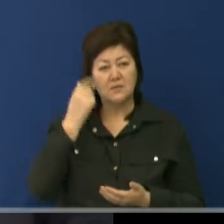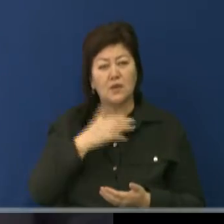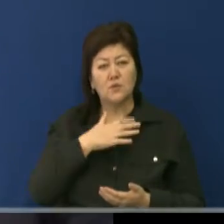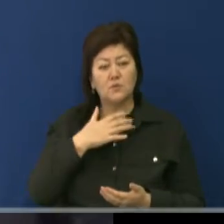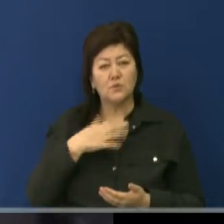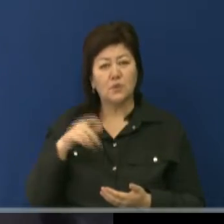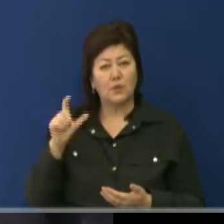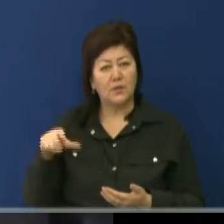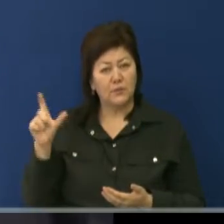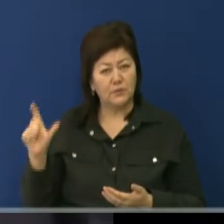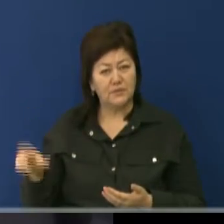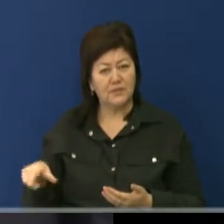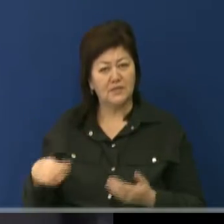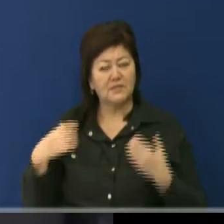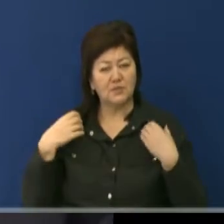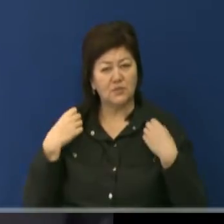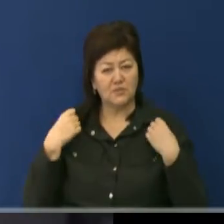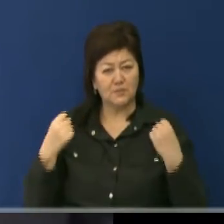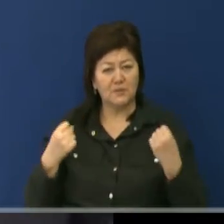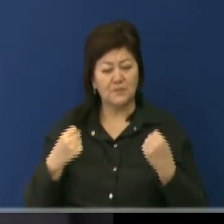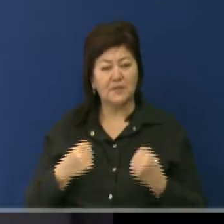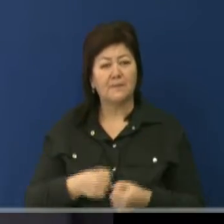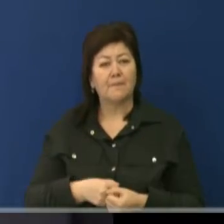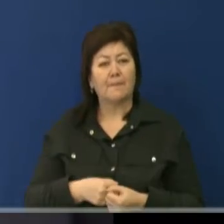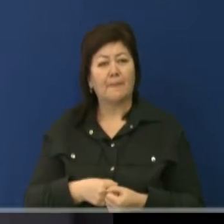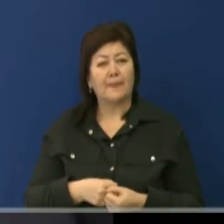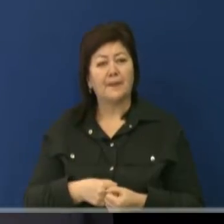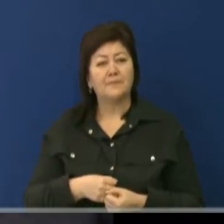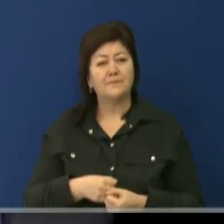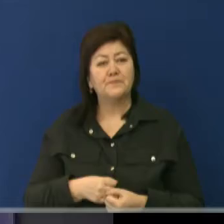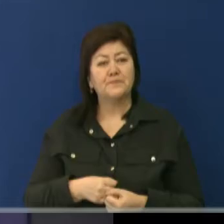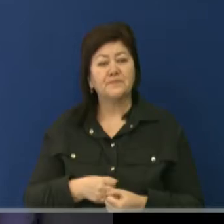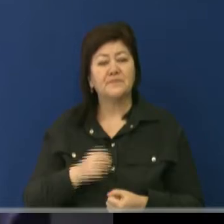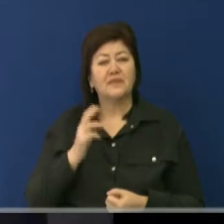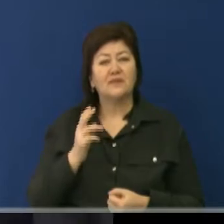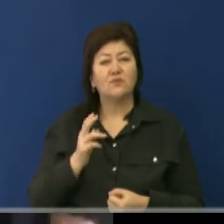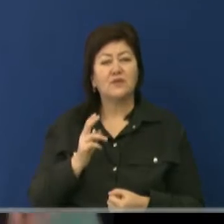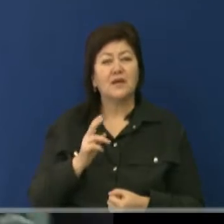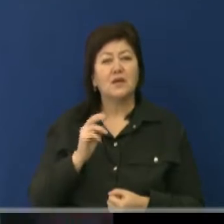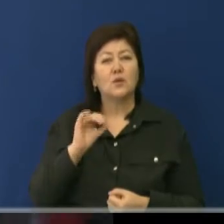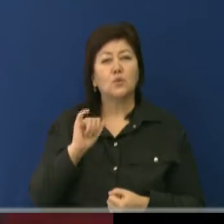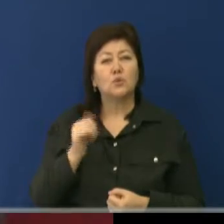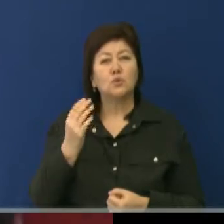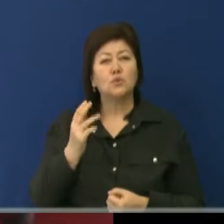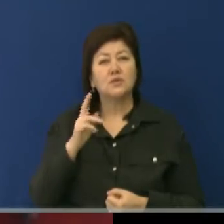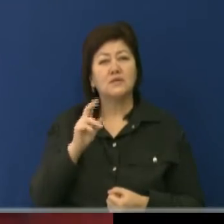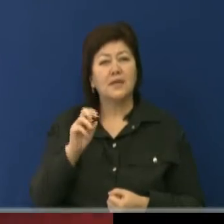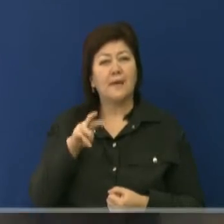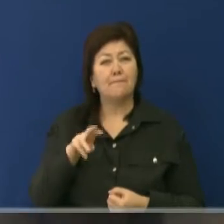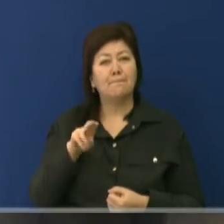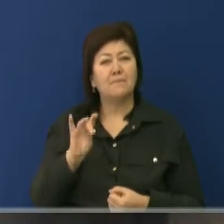баға жетпес үлес қосты. Көптеген атаққа ие болды. Оның ішінде КСРО-ның еңбек сіңірген жаттықтырушысы,